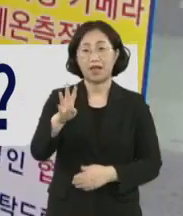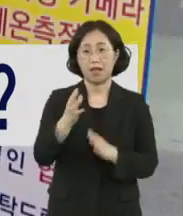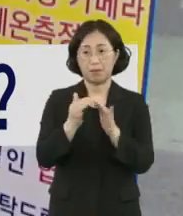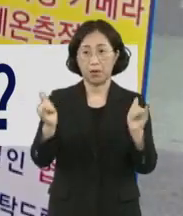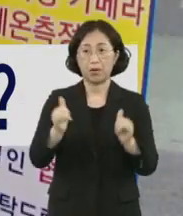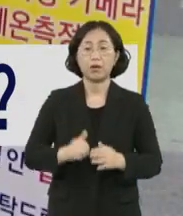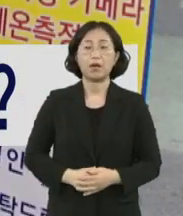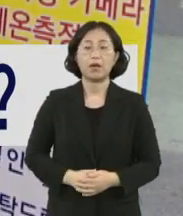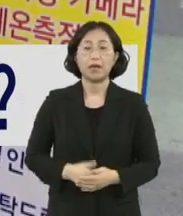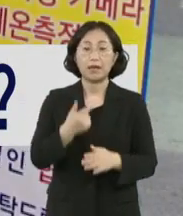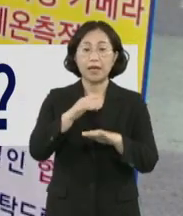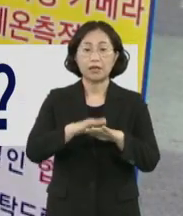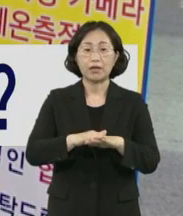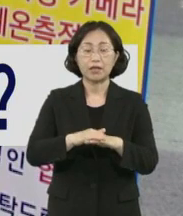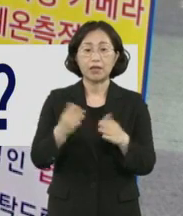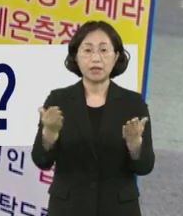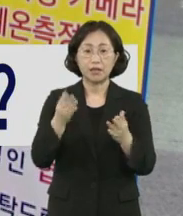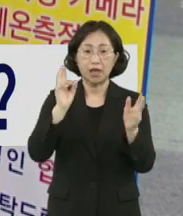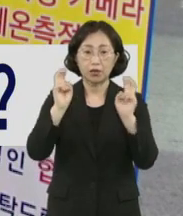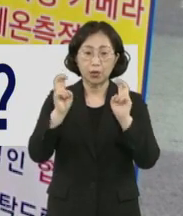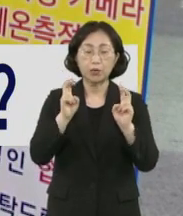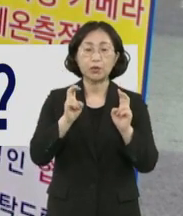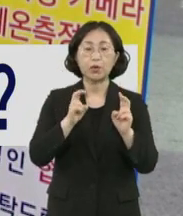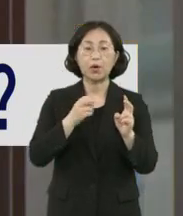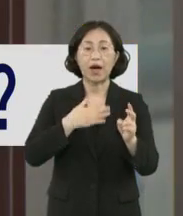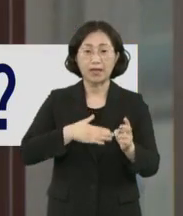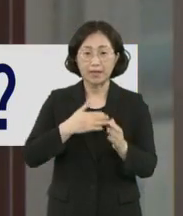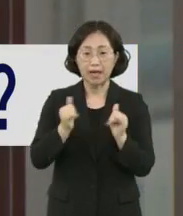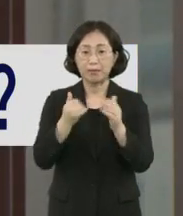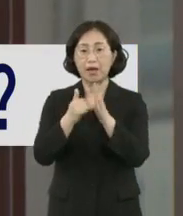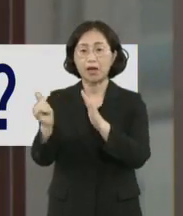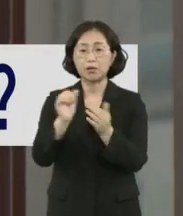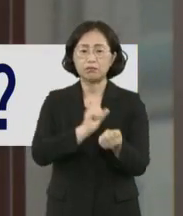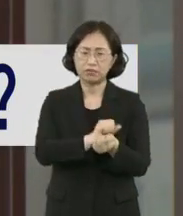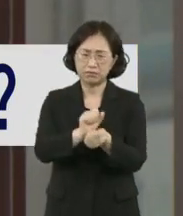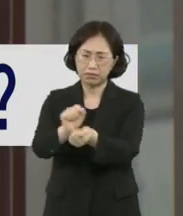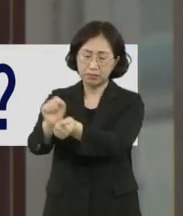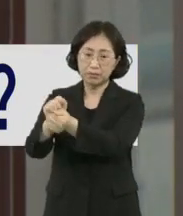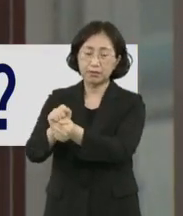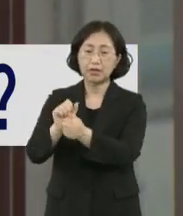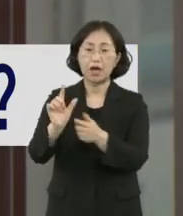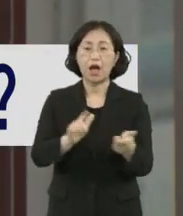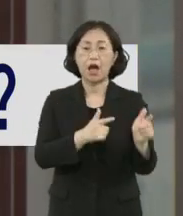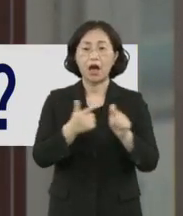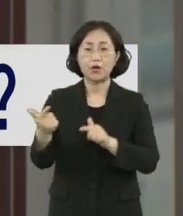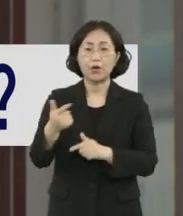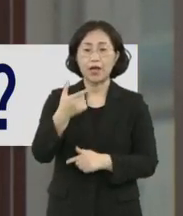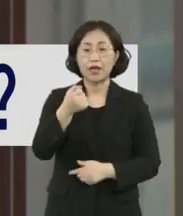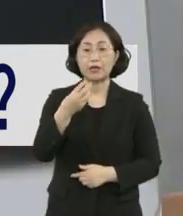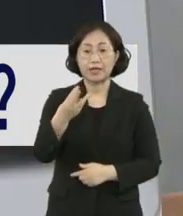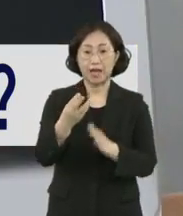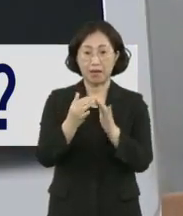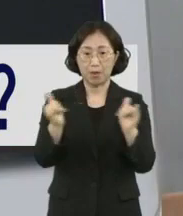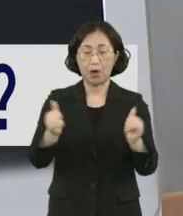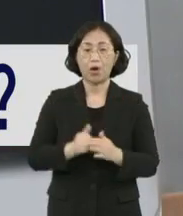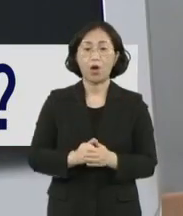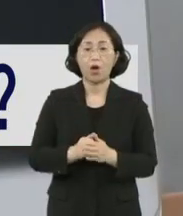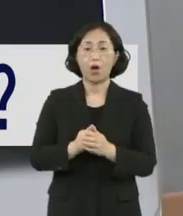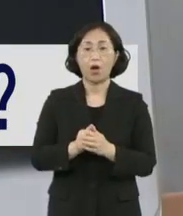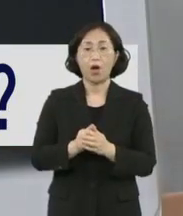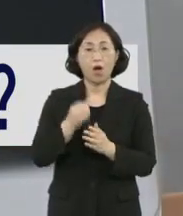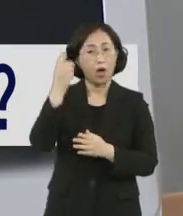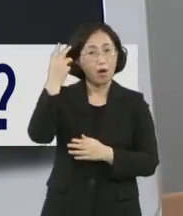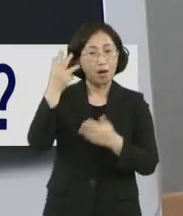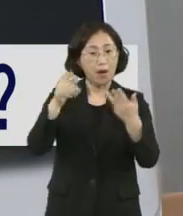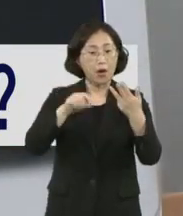기록했습니다. 대전에서는 직장 동료와 지인, 가족 간 확진자가 폭발하며 하루 사이 63명이 추가돼 광복절